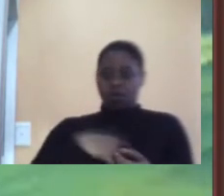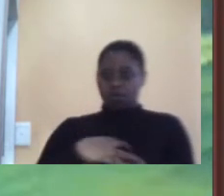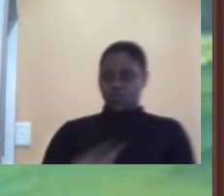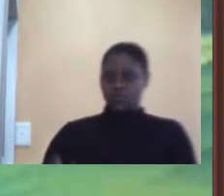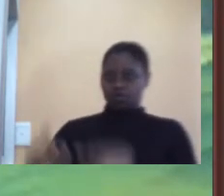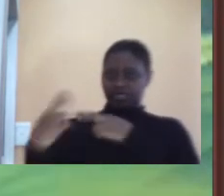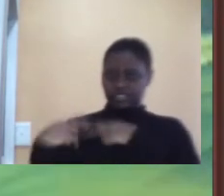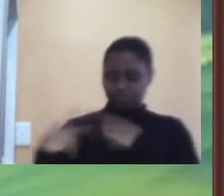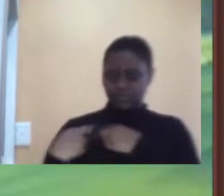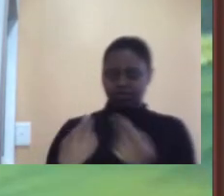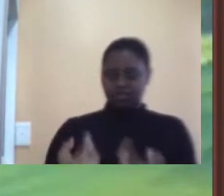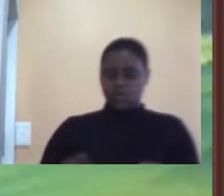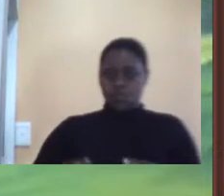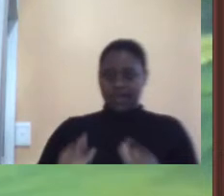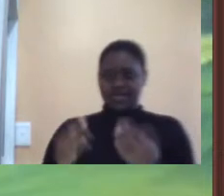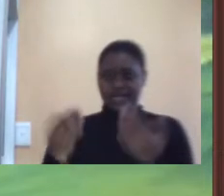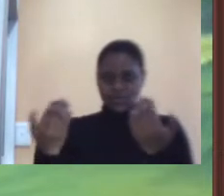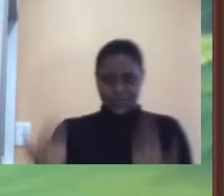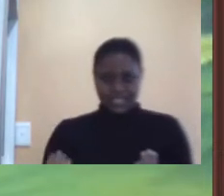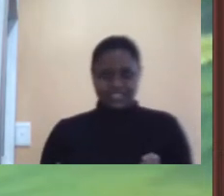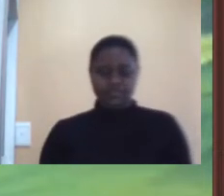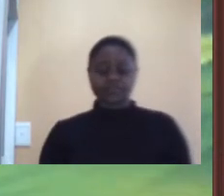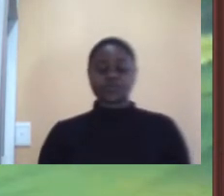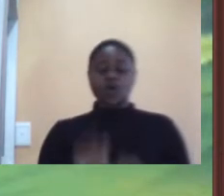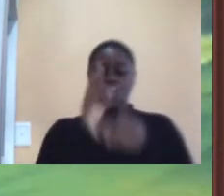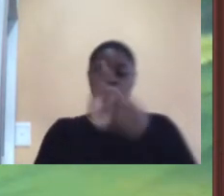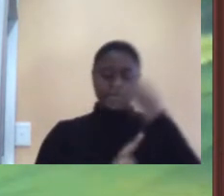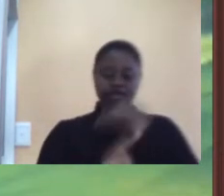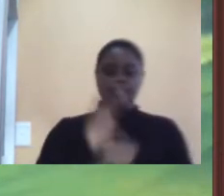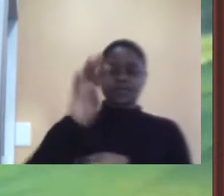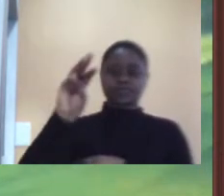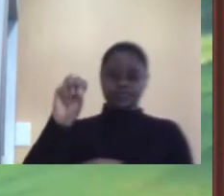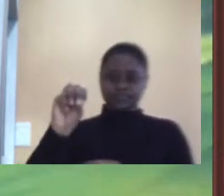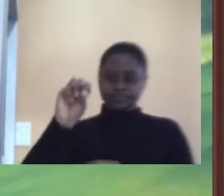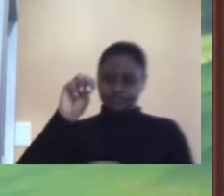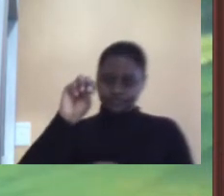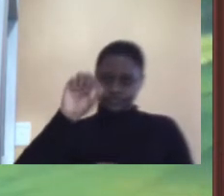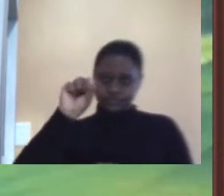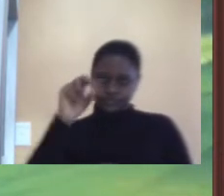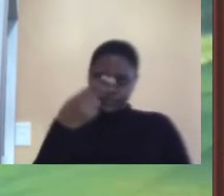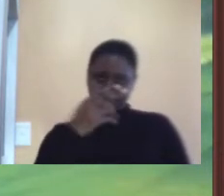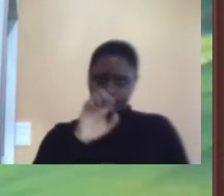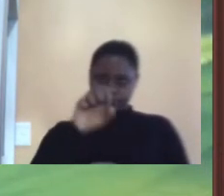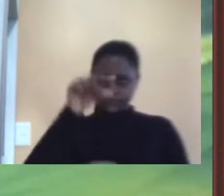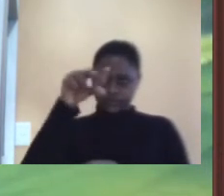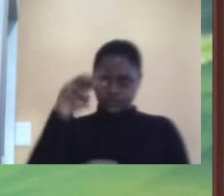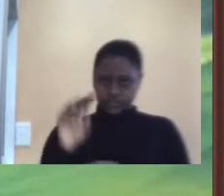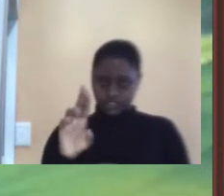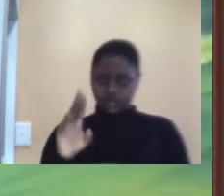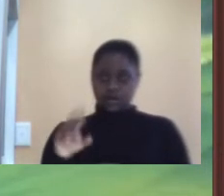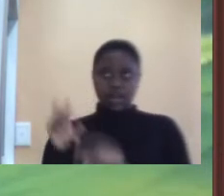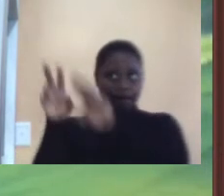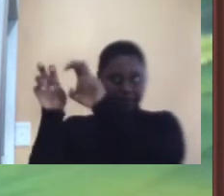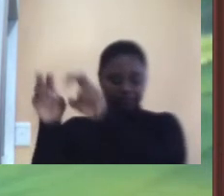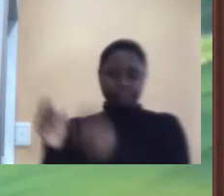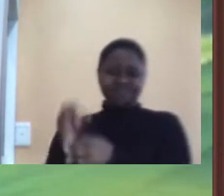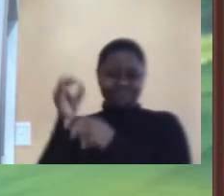ngendlela elindelekile. Honorable Mshengu, siyabonga kakhulu. Siyafuna ukusho ukuthi on matters okhulume